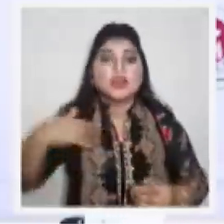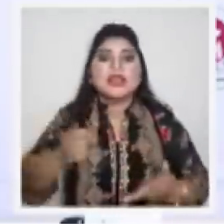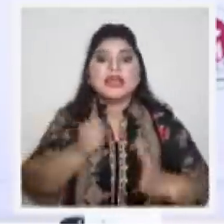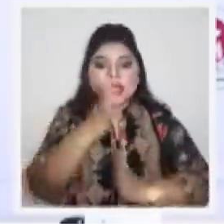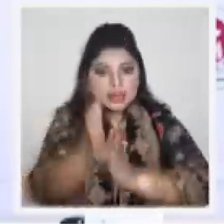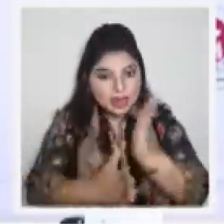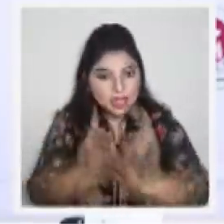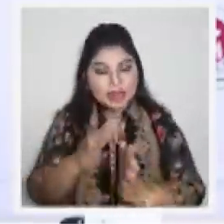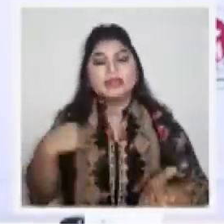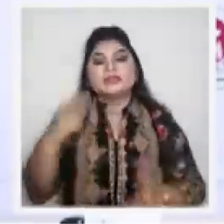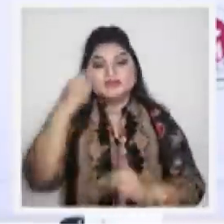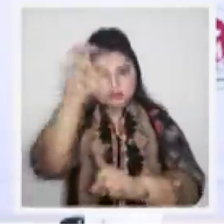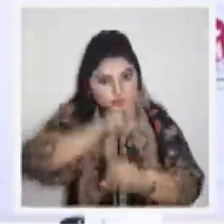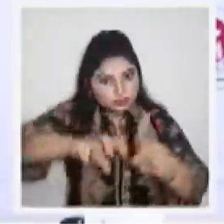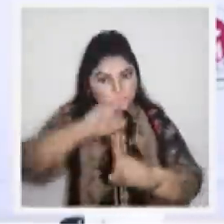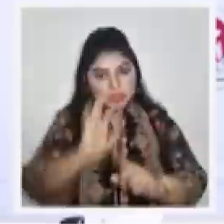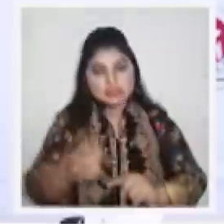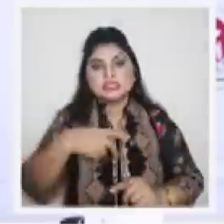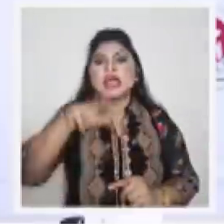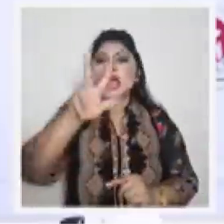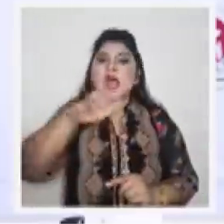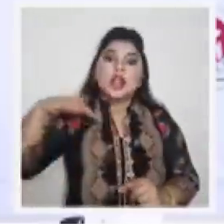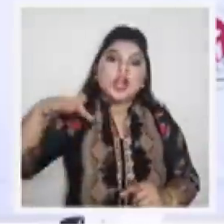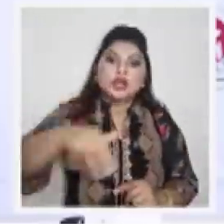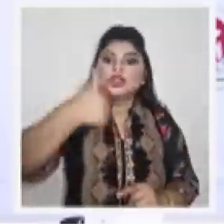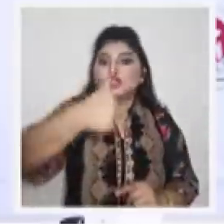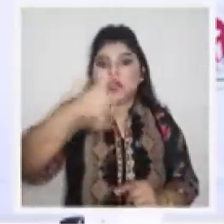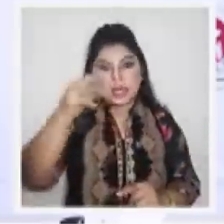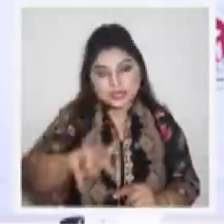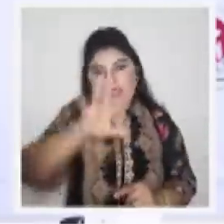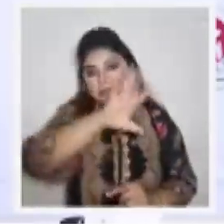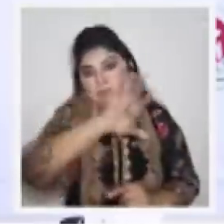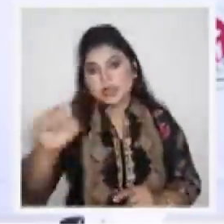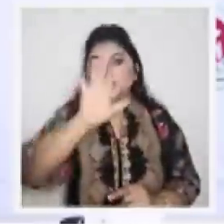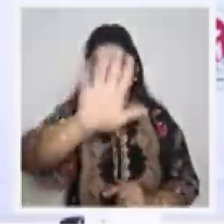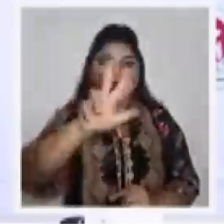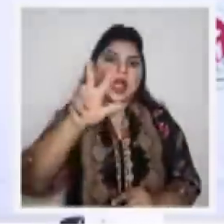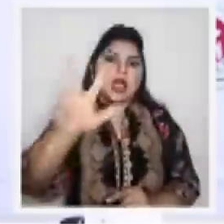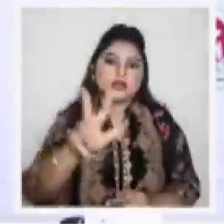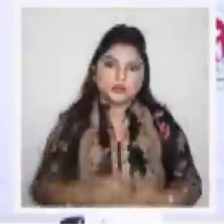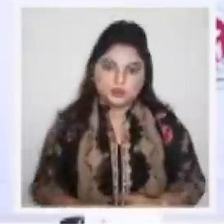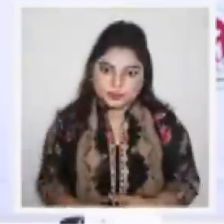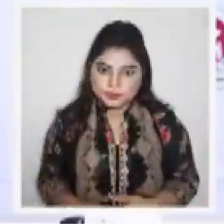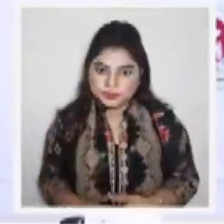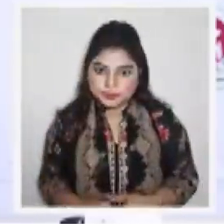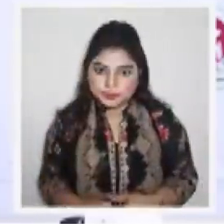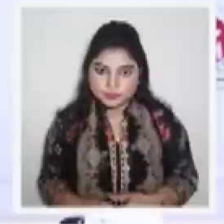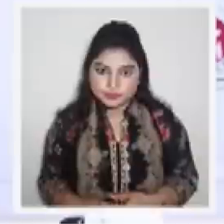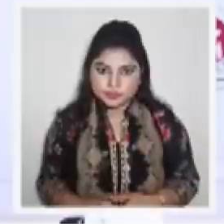এ পর্যন্ত সকল বিমানবন্দর, স্থলবন্দর, সমুদ্র বন্দর এবং ক্যান্টনমেন্ট স্টেশন সহ স্ক্রিনিং করা